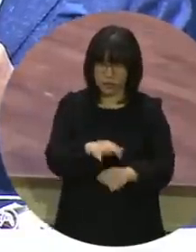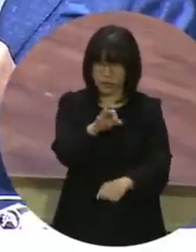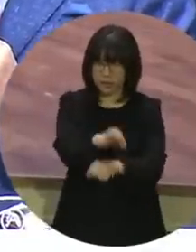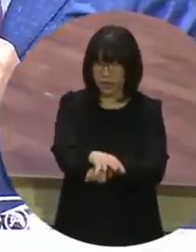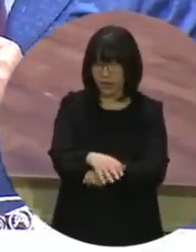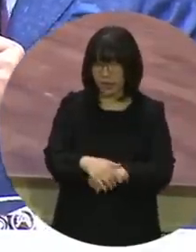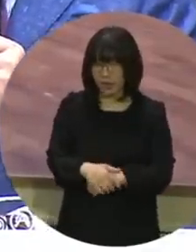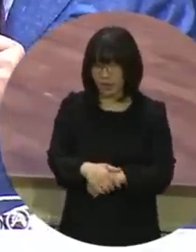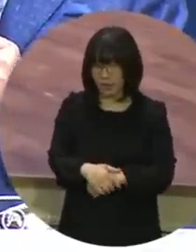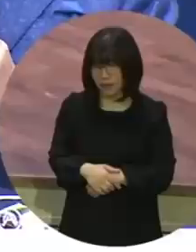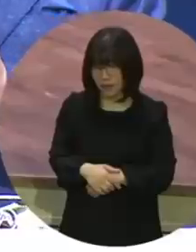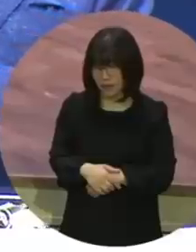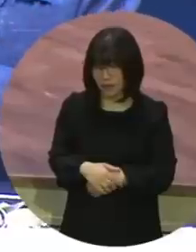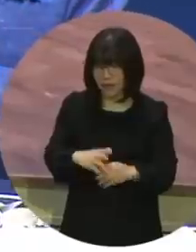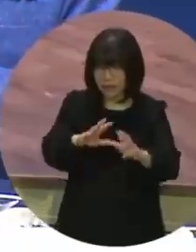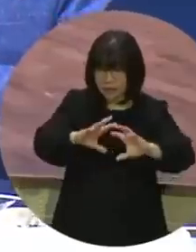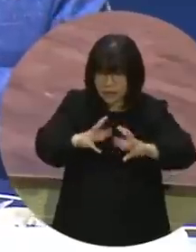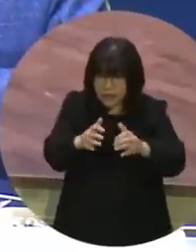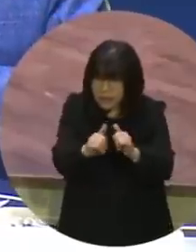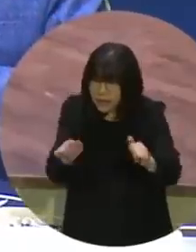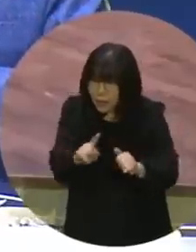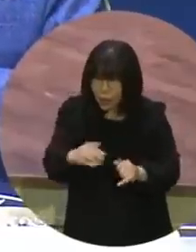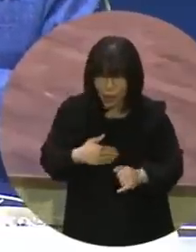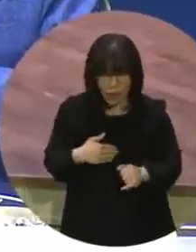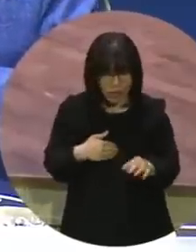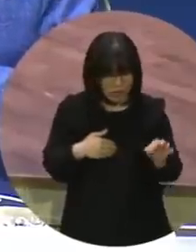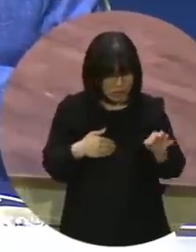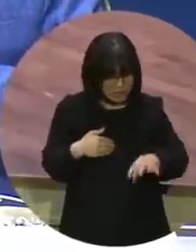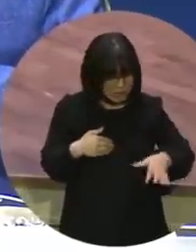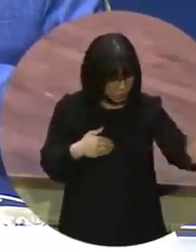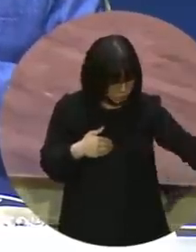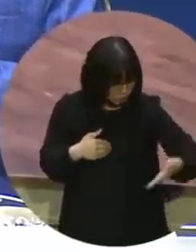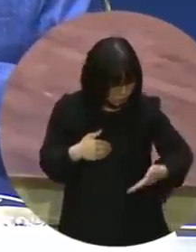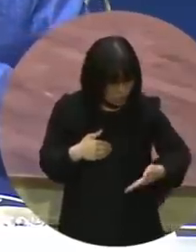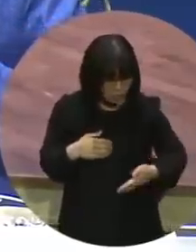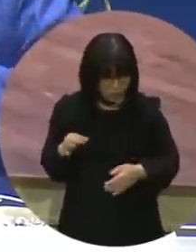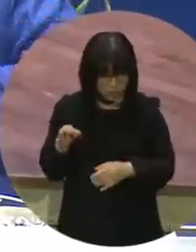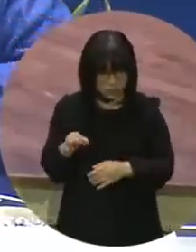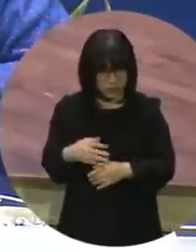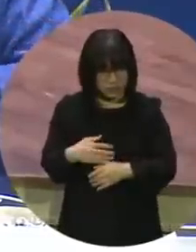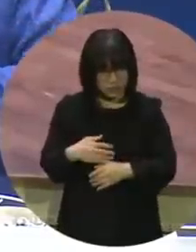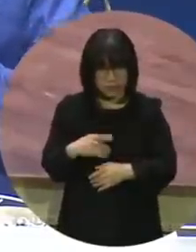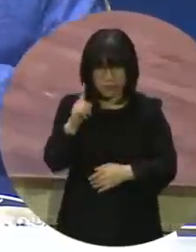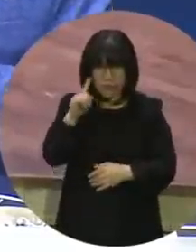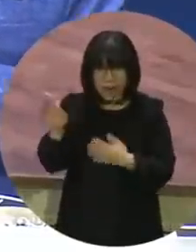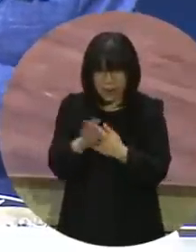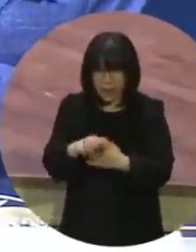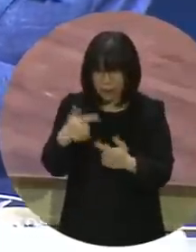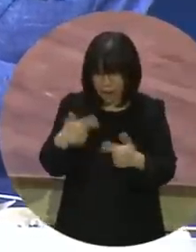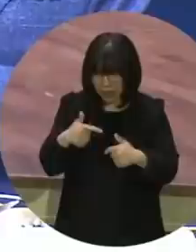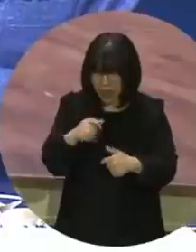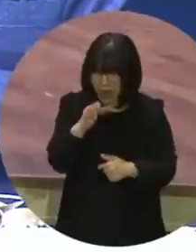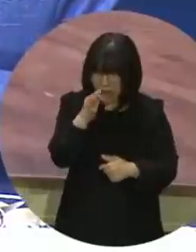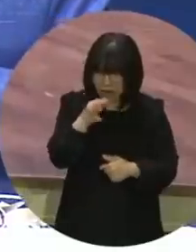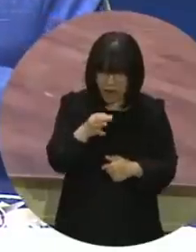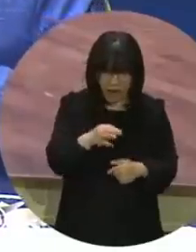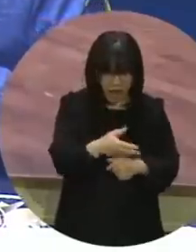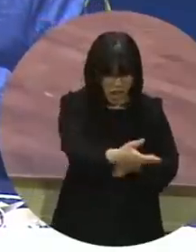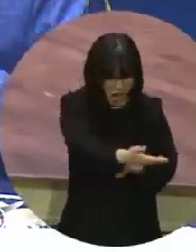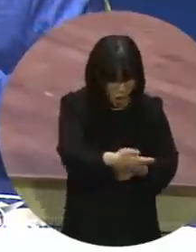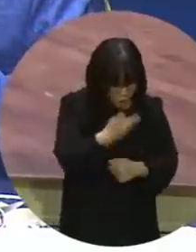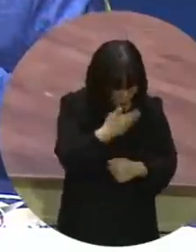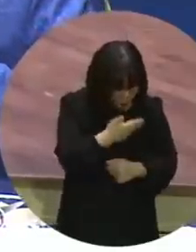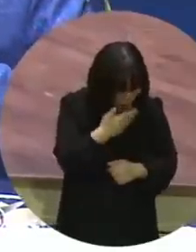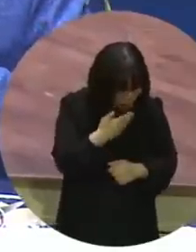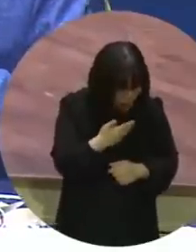교회만 그래, 교회만. 세상에는요, 한번 산다, 한번 안 사면 쳐다보도 안 해. 상대도 안 해. 아예 저거. 친구도 안 해요. 한번 샀는데 한